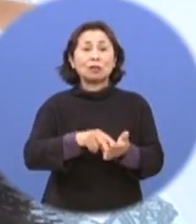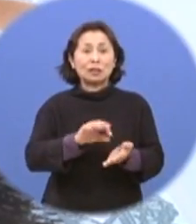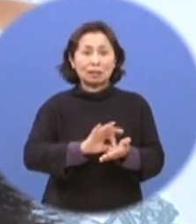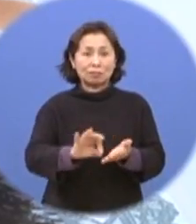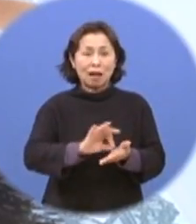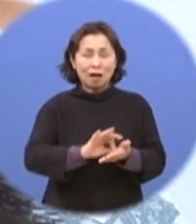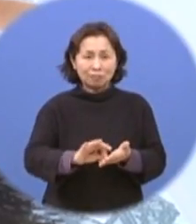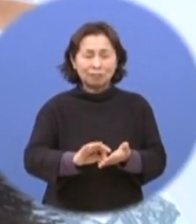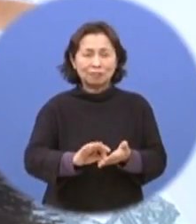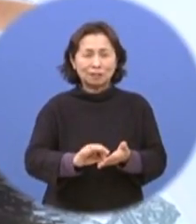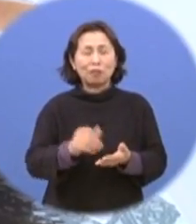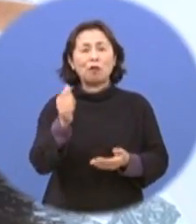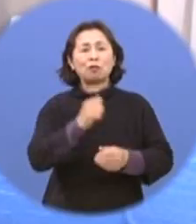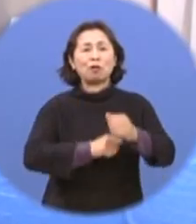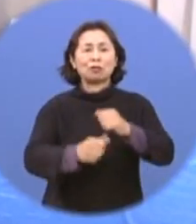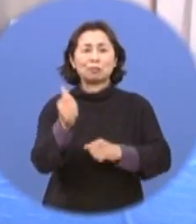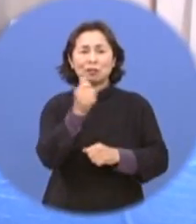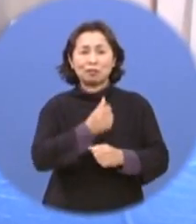ん